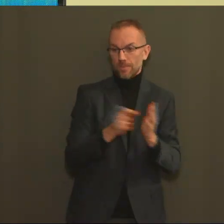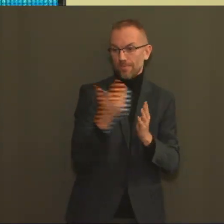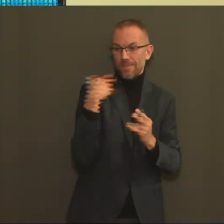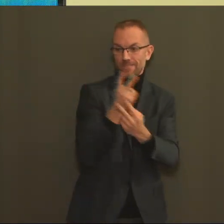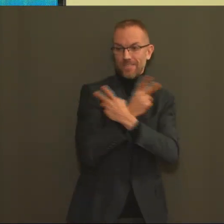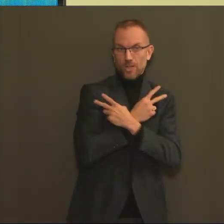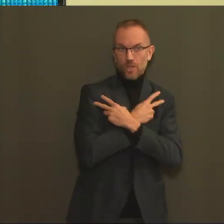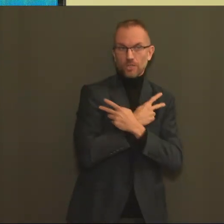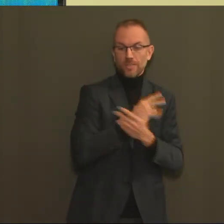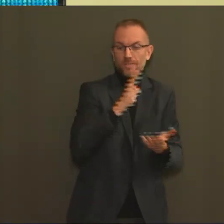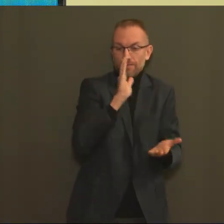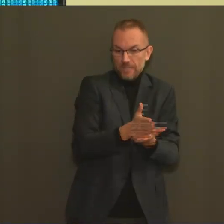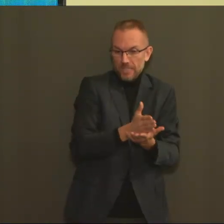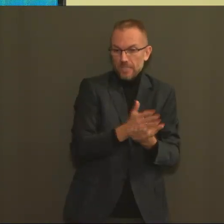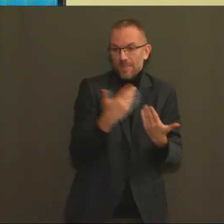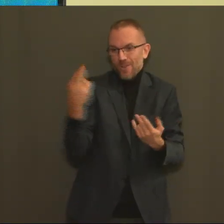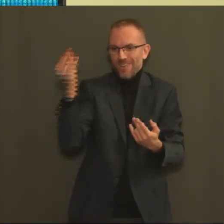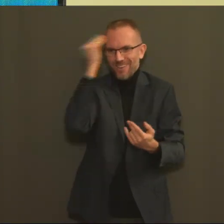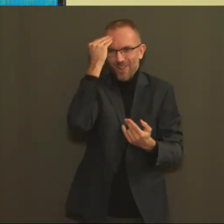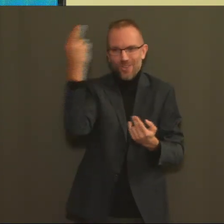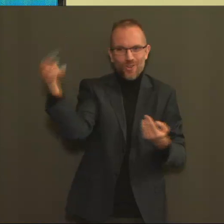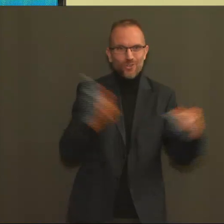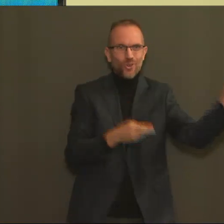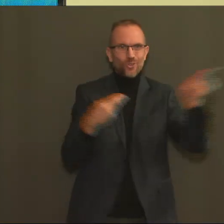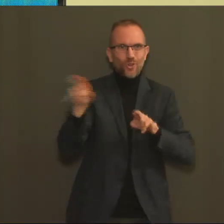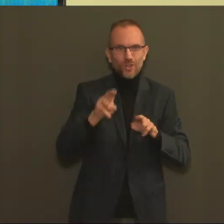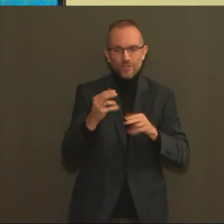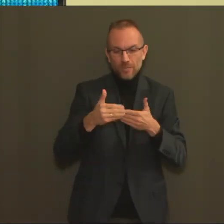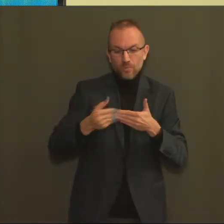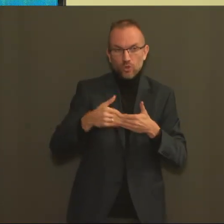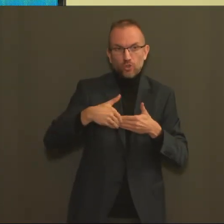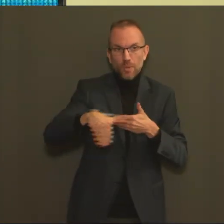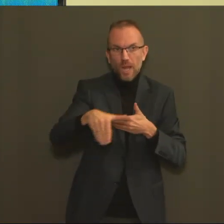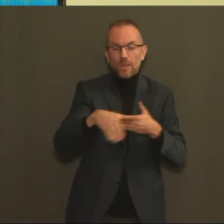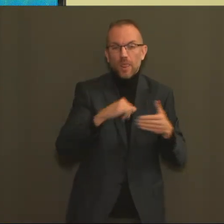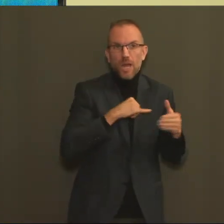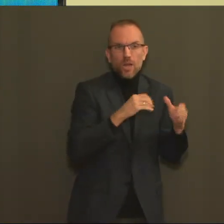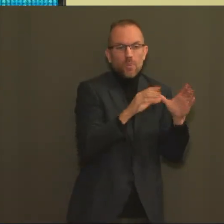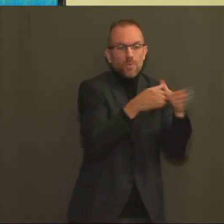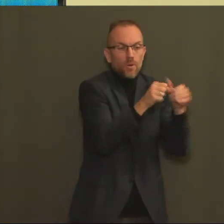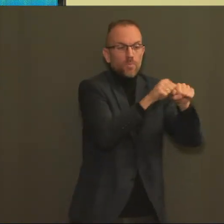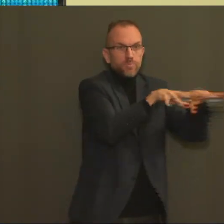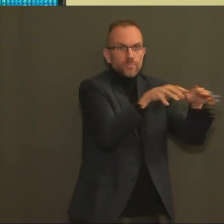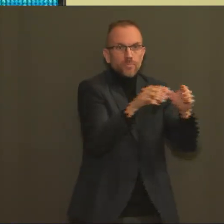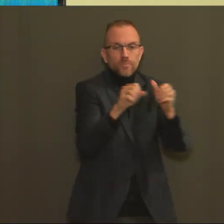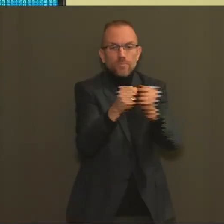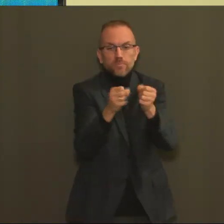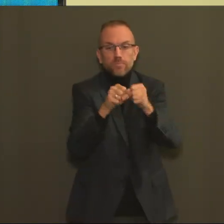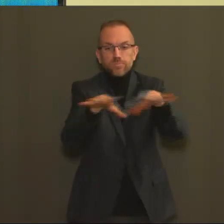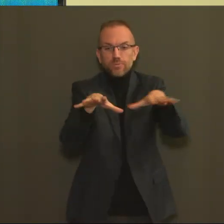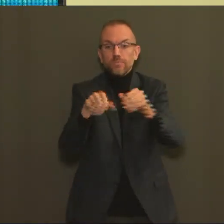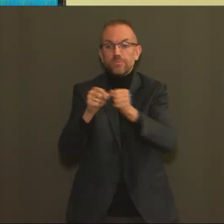zoenen weele kunststukje dan dit telen premiere semeijn op geef ik alles de toe zijn